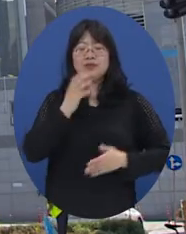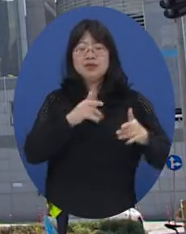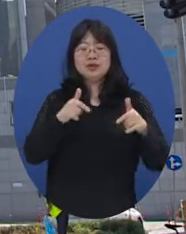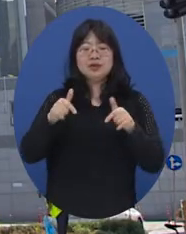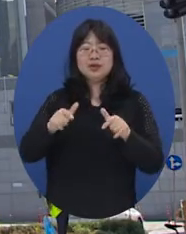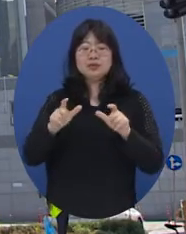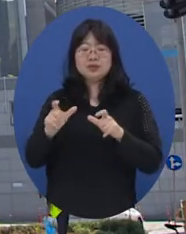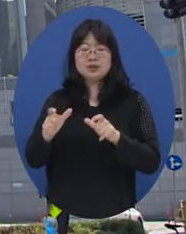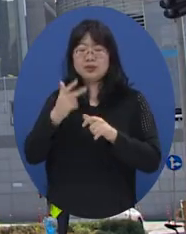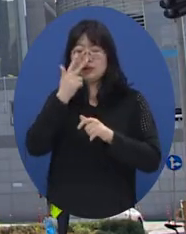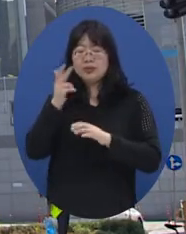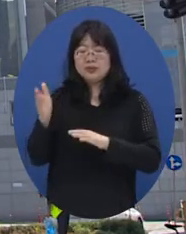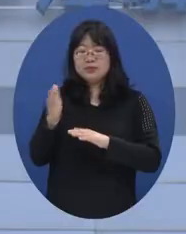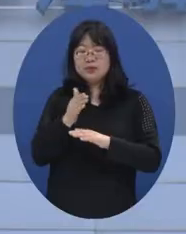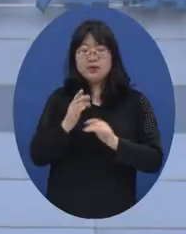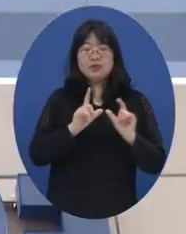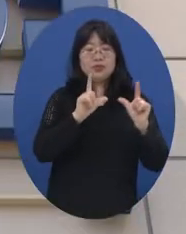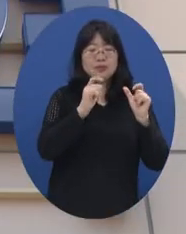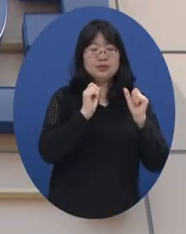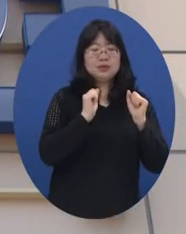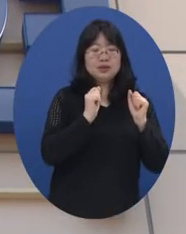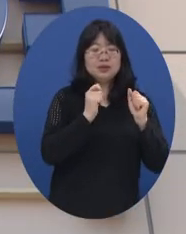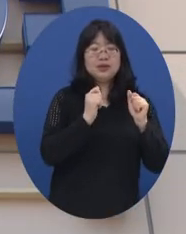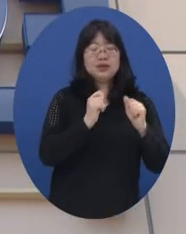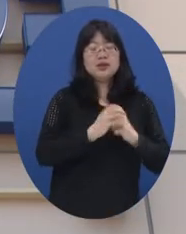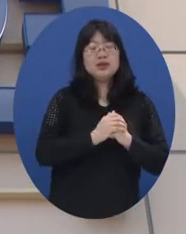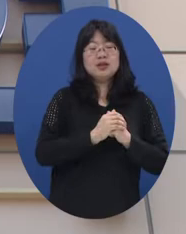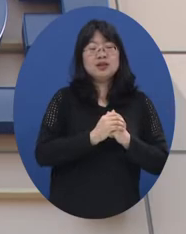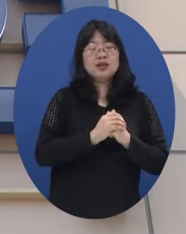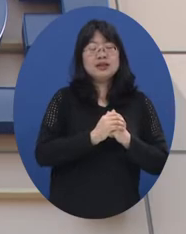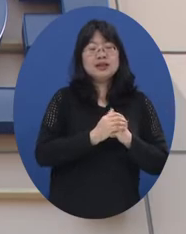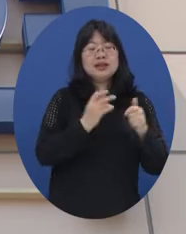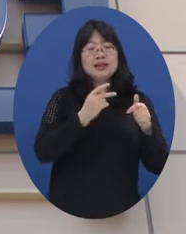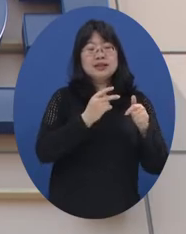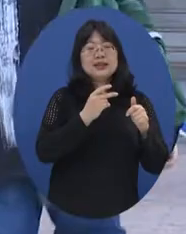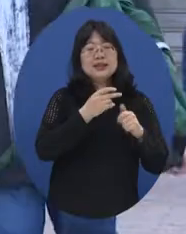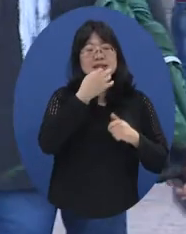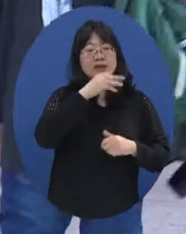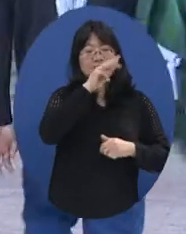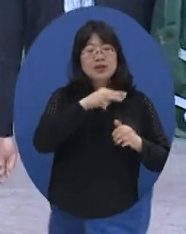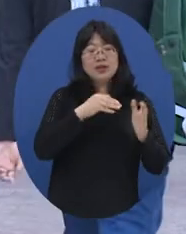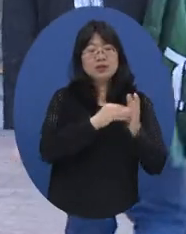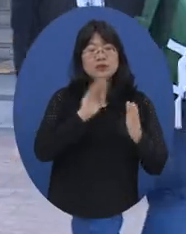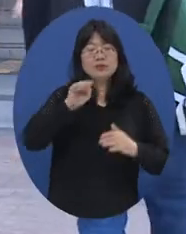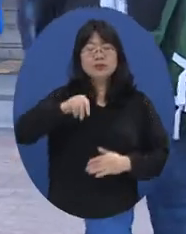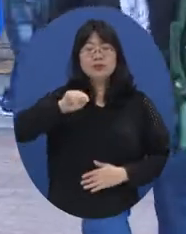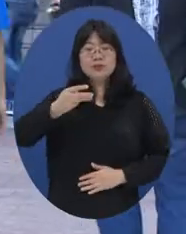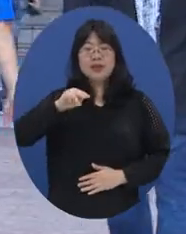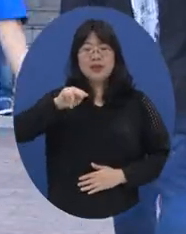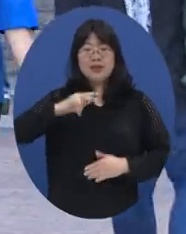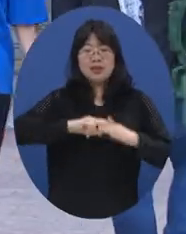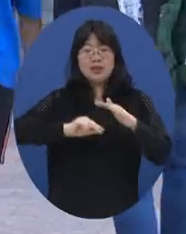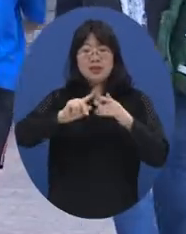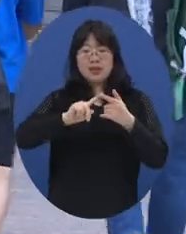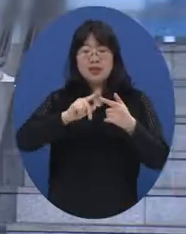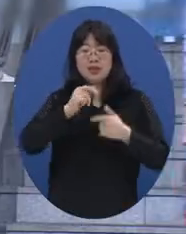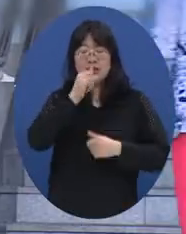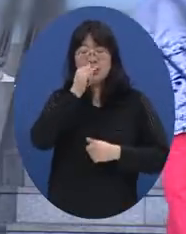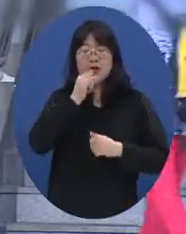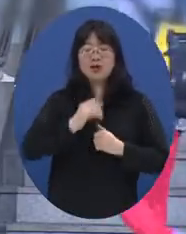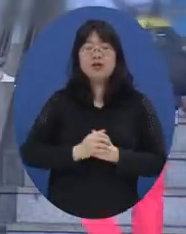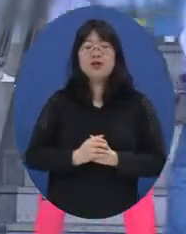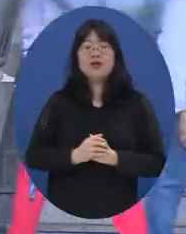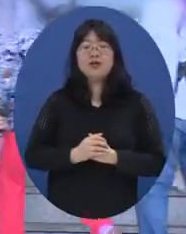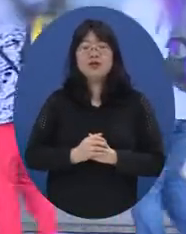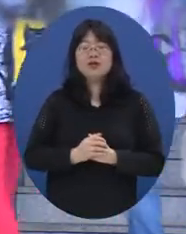경기 서부 지역의 평택부터 경기 동부 지역의 이천까지 이어지는 평택 구발선. 총 연장 53.8km에 달하는